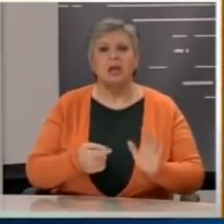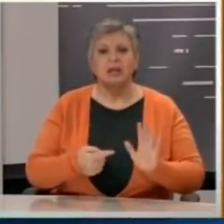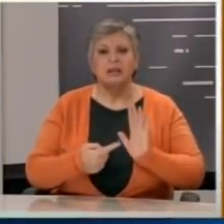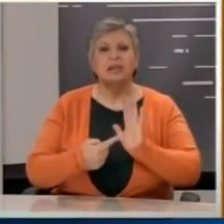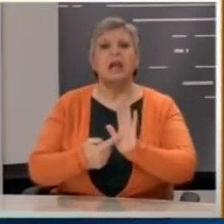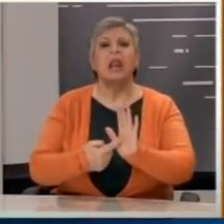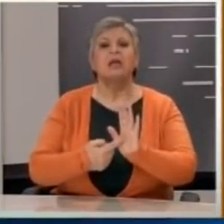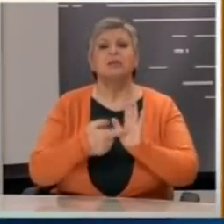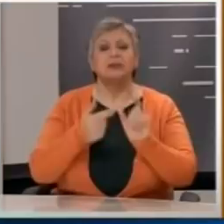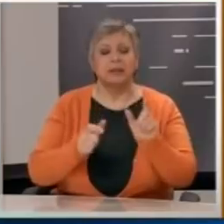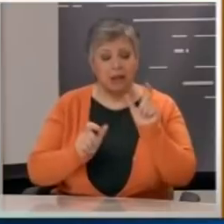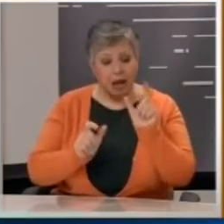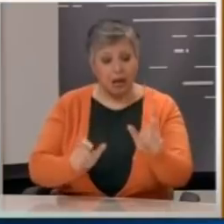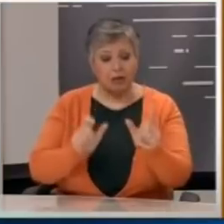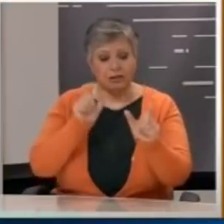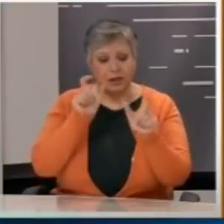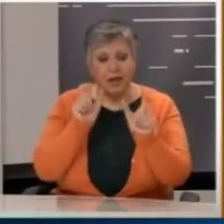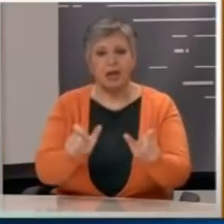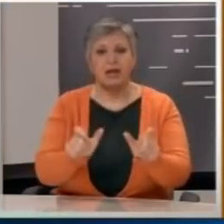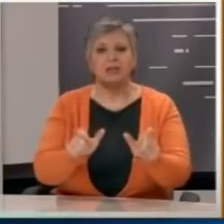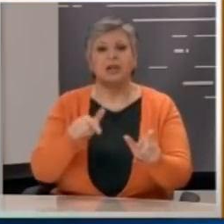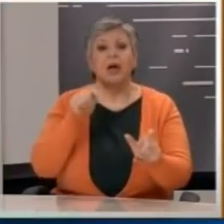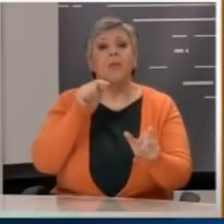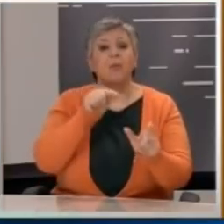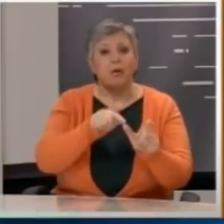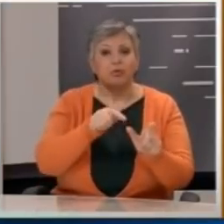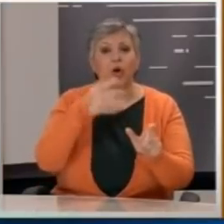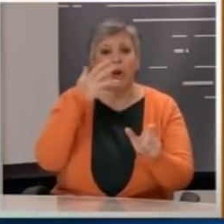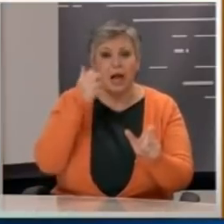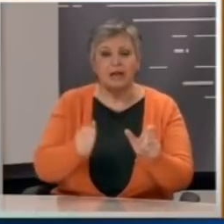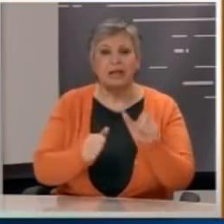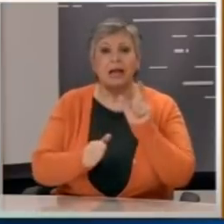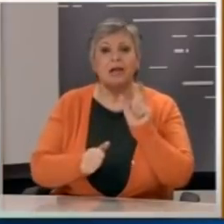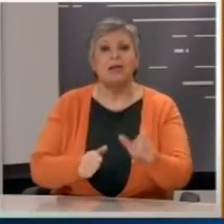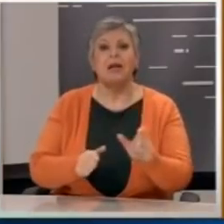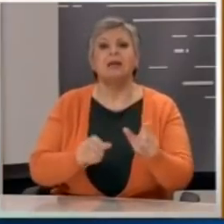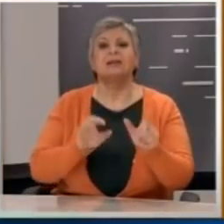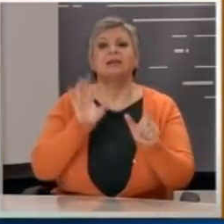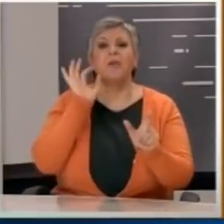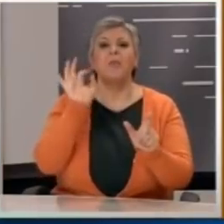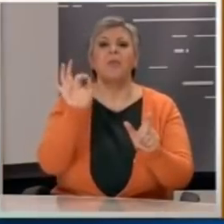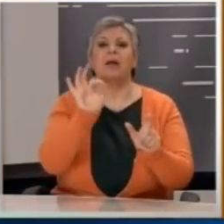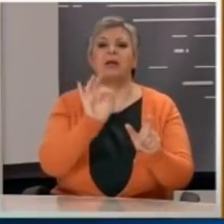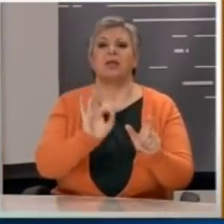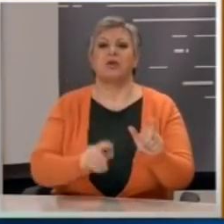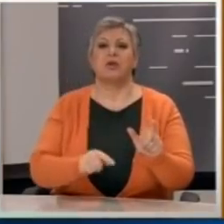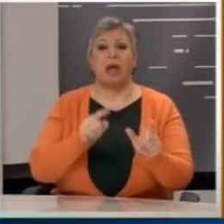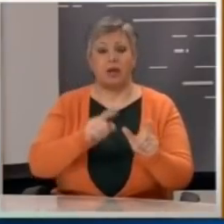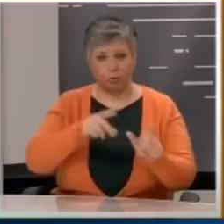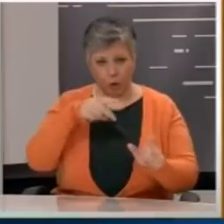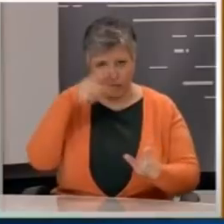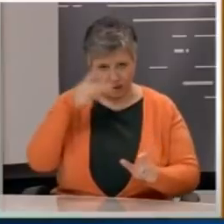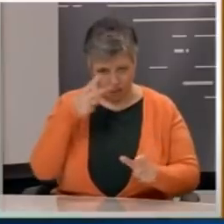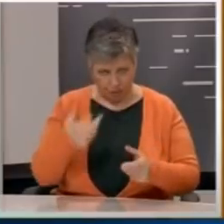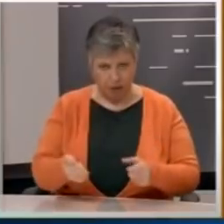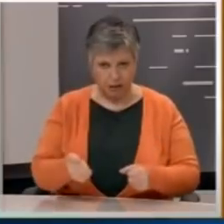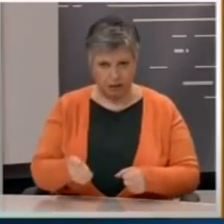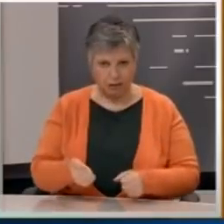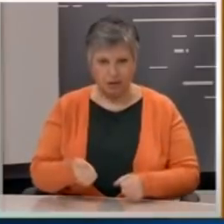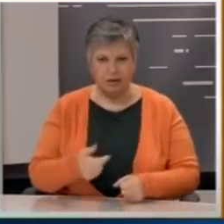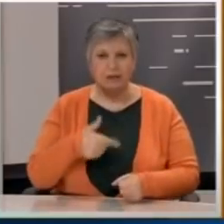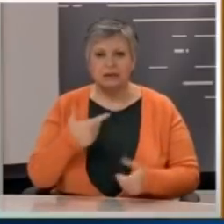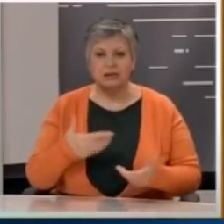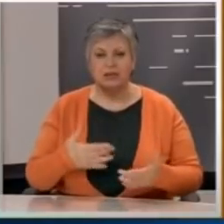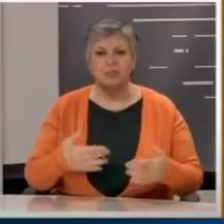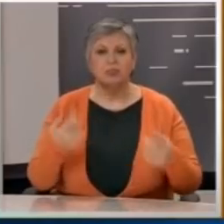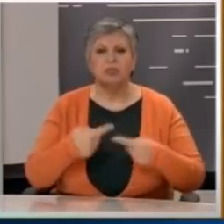Δίνεται σύνθετη ονομασία που περιλαμβάνει τον όρο Μακεδονία. Και αυτό δεν το έχετε δικαίωμα να το κάνετε.